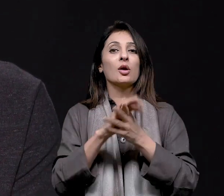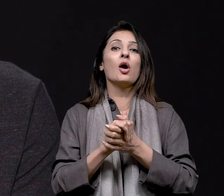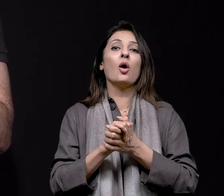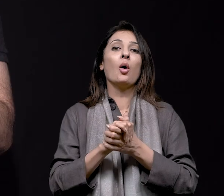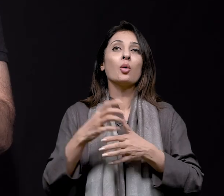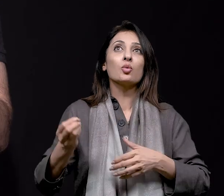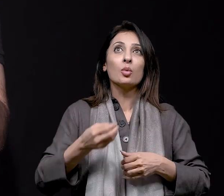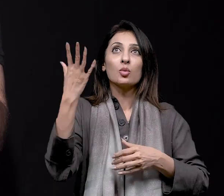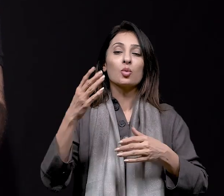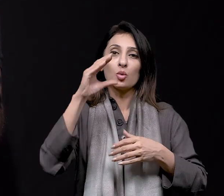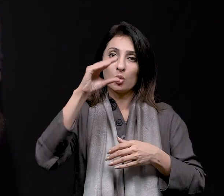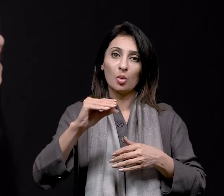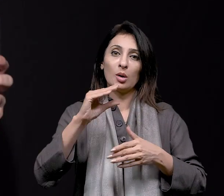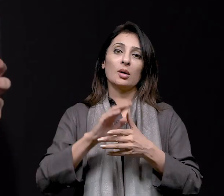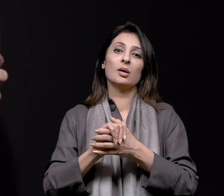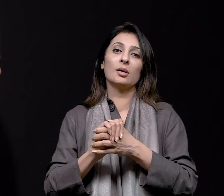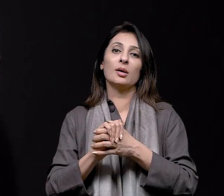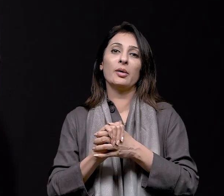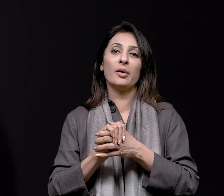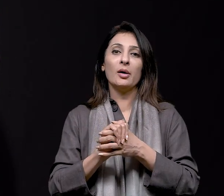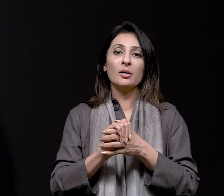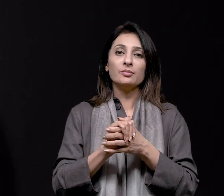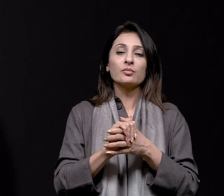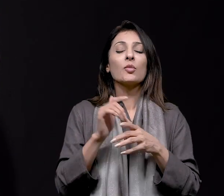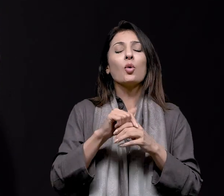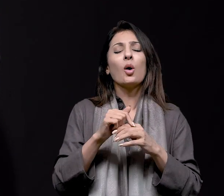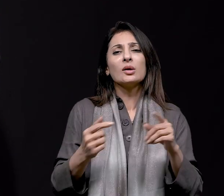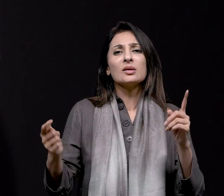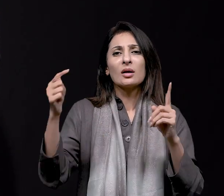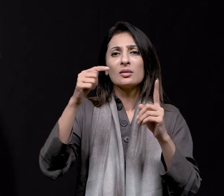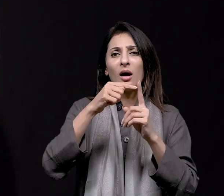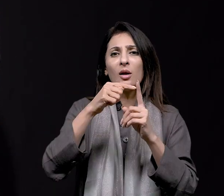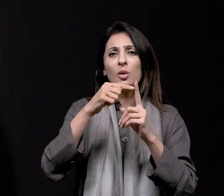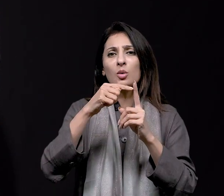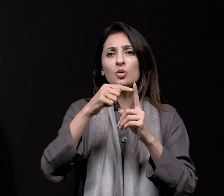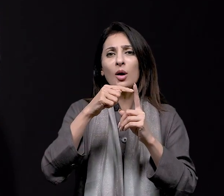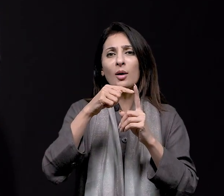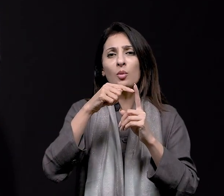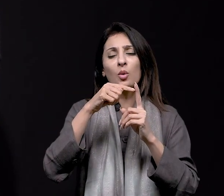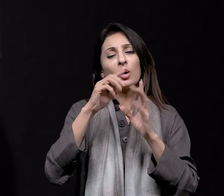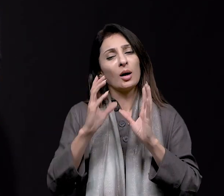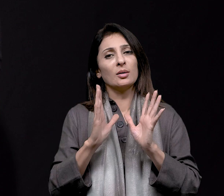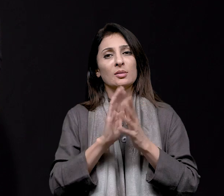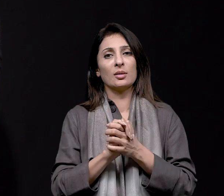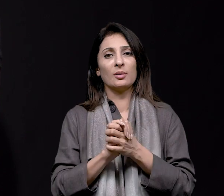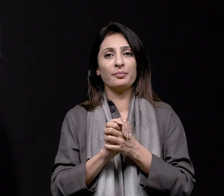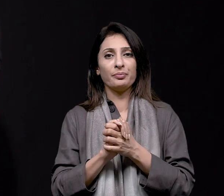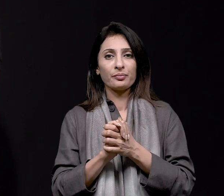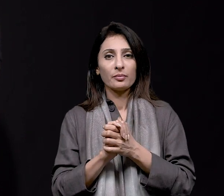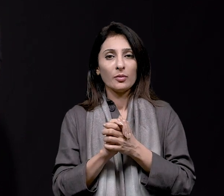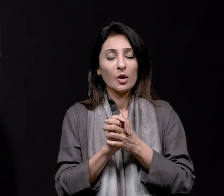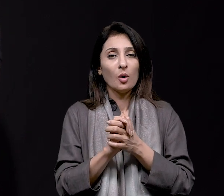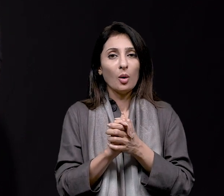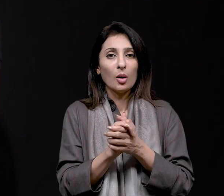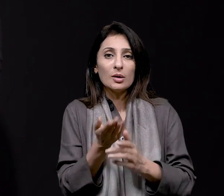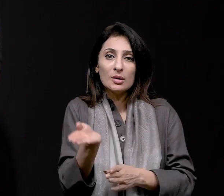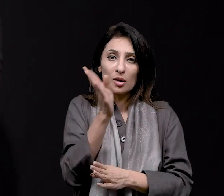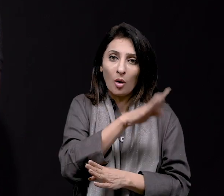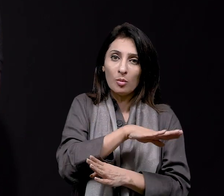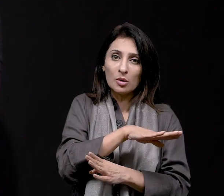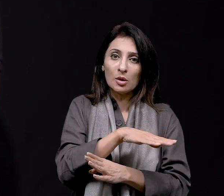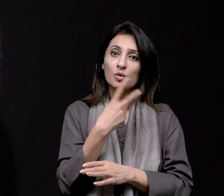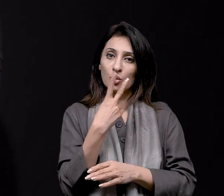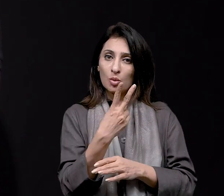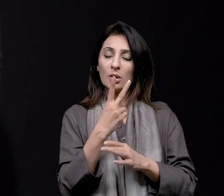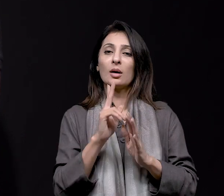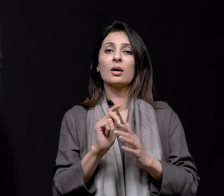کریں۔ بیسیکلی کلائمیٹ چینج میٹیگیشن کا تعلق کاربن سے ہے۔ اس کے ساتھ ساتھ اس کے برعکس جو